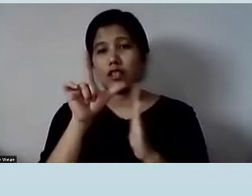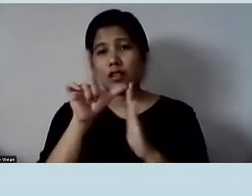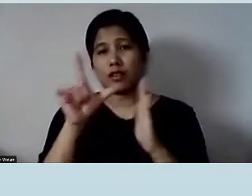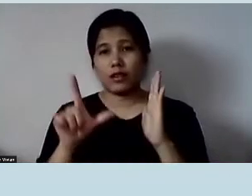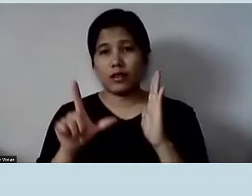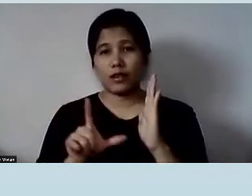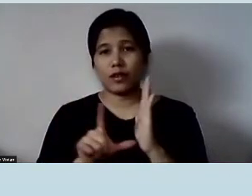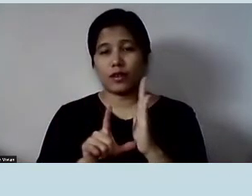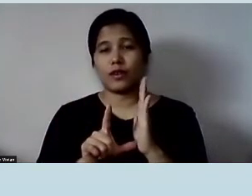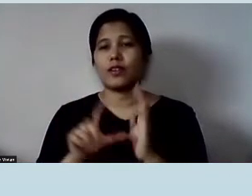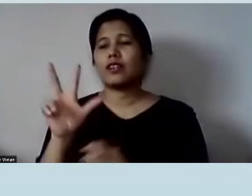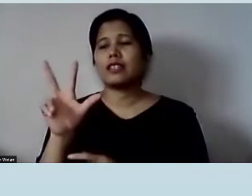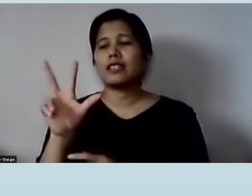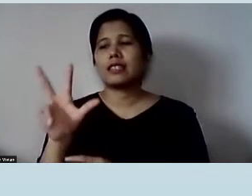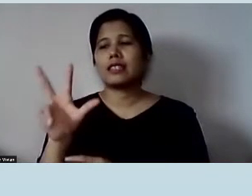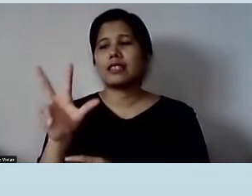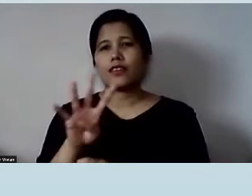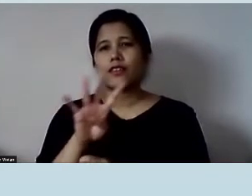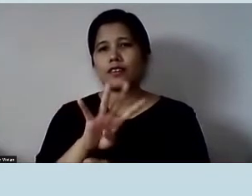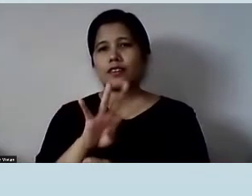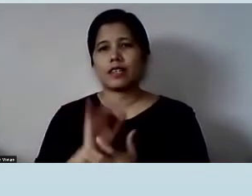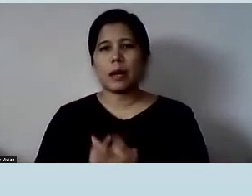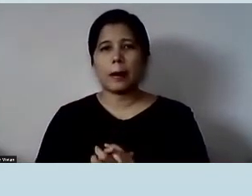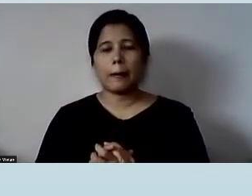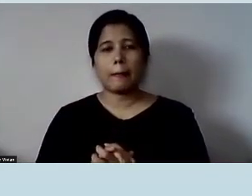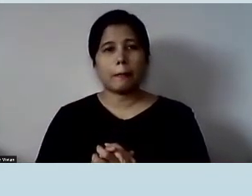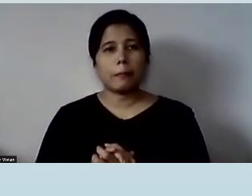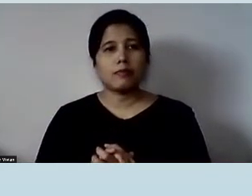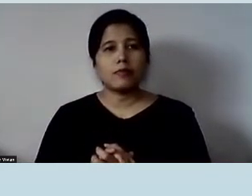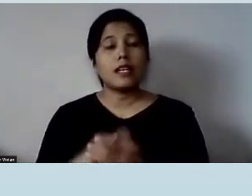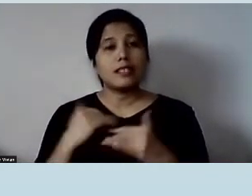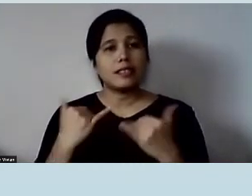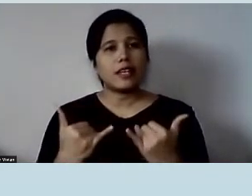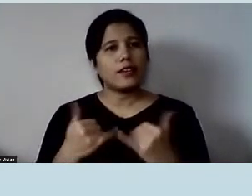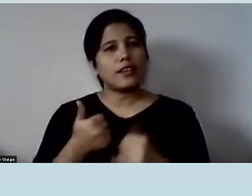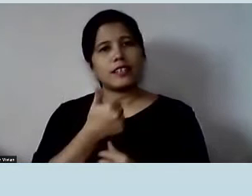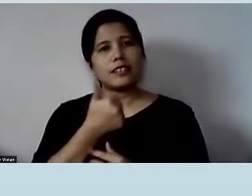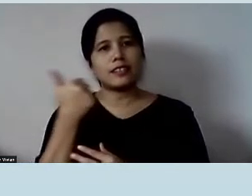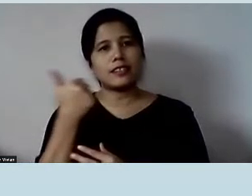bilang 344. Okay. Now, another